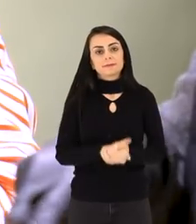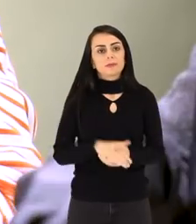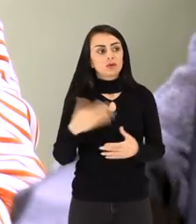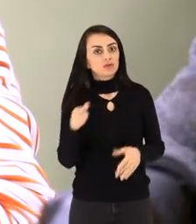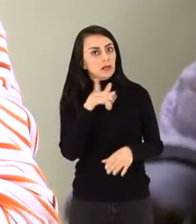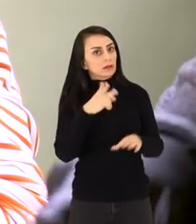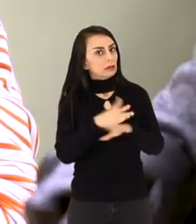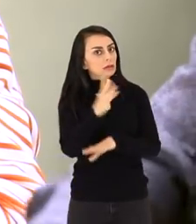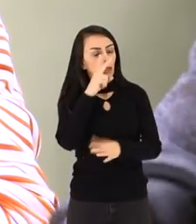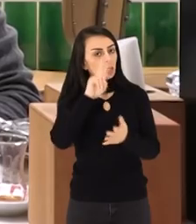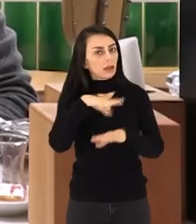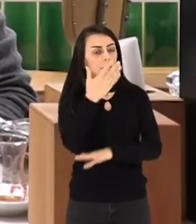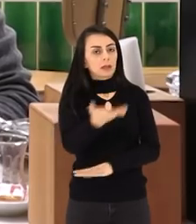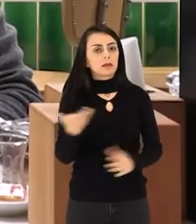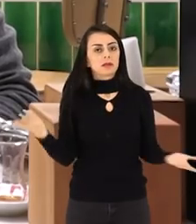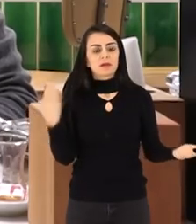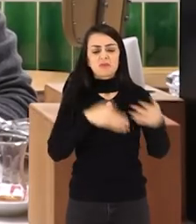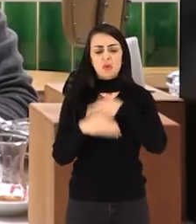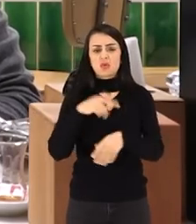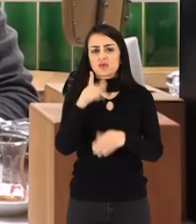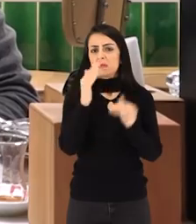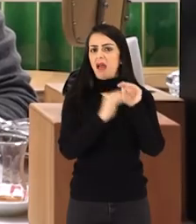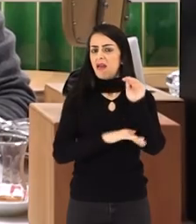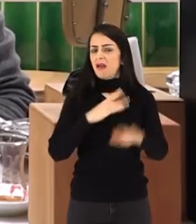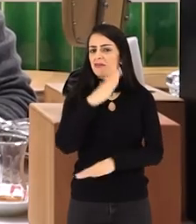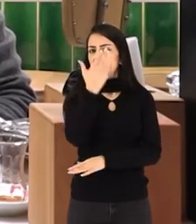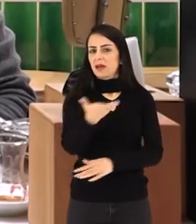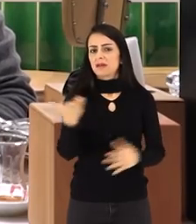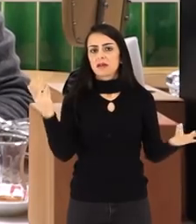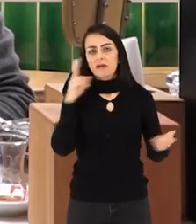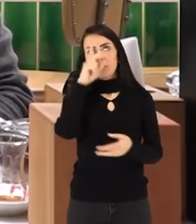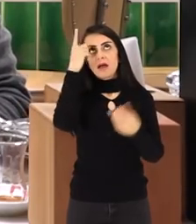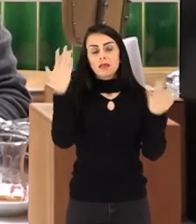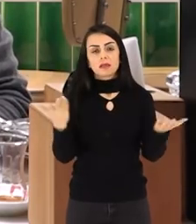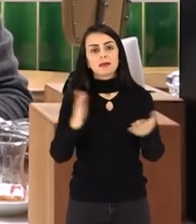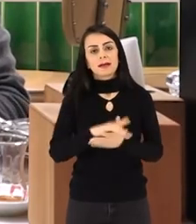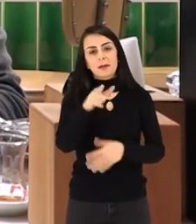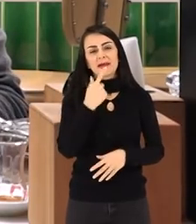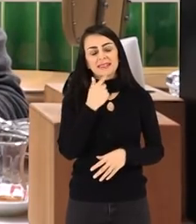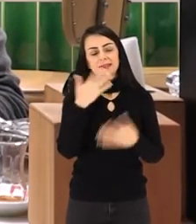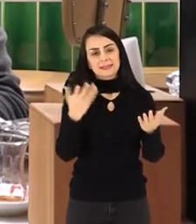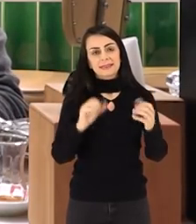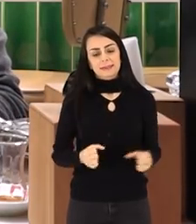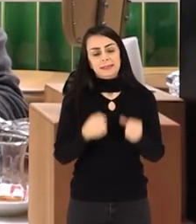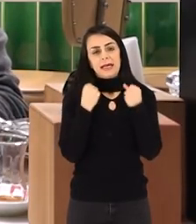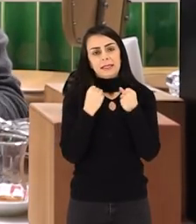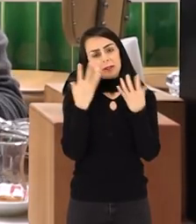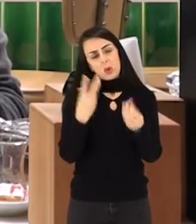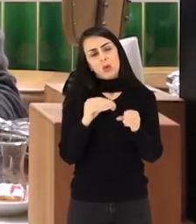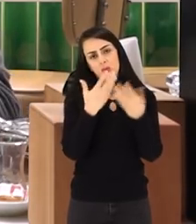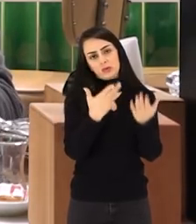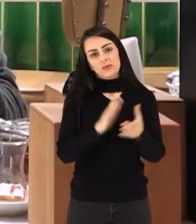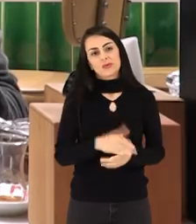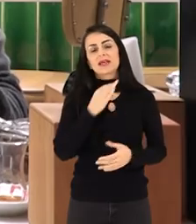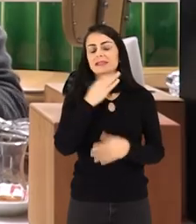of, de öyle yorucu. Ceyda da sen de yemin ediyorum ne kadar evet. Yorucu bir hayat ya. Vallahi billahi yani. Ama tatlısınız ya, sağlıklı olduk